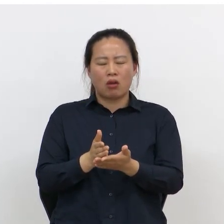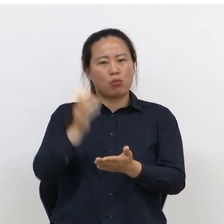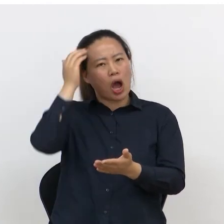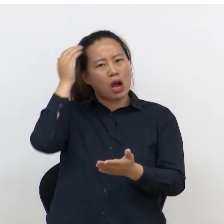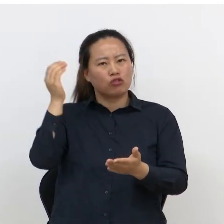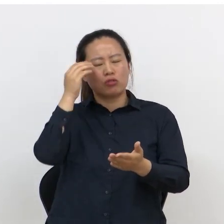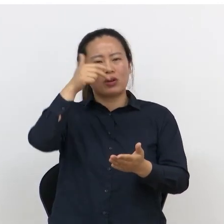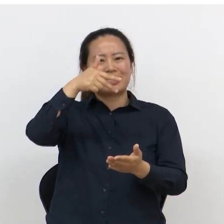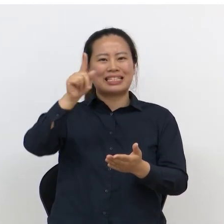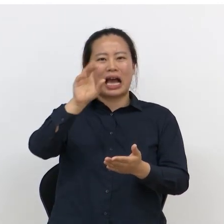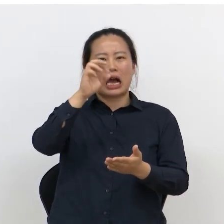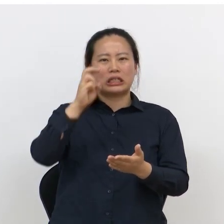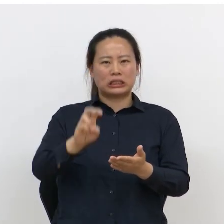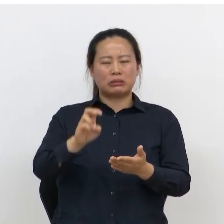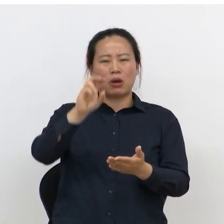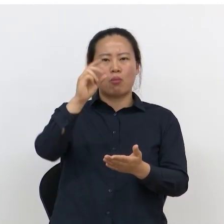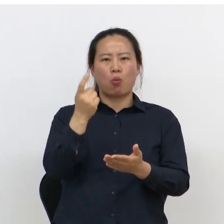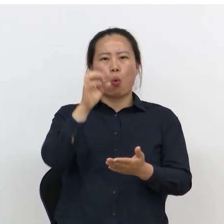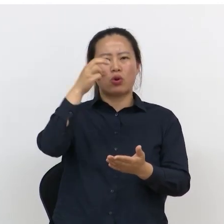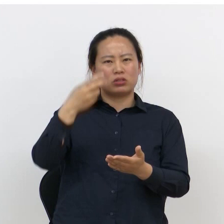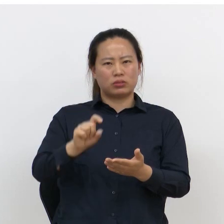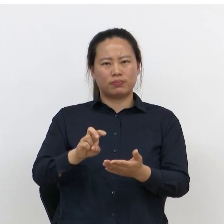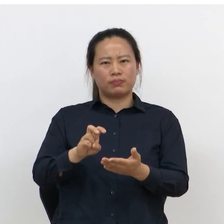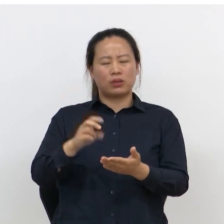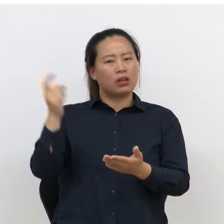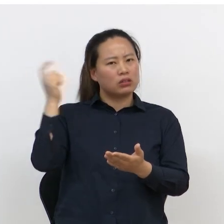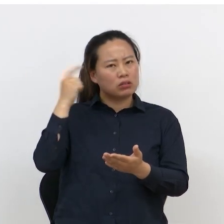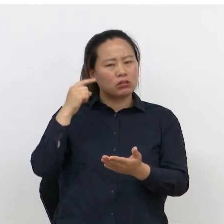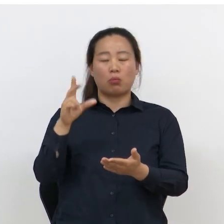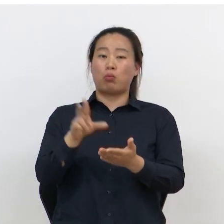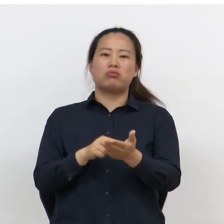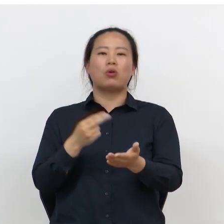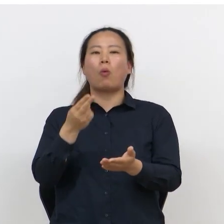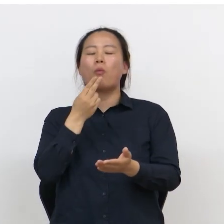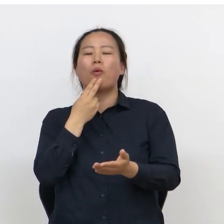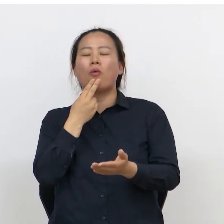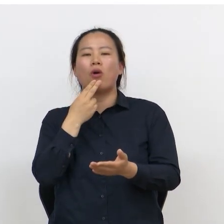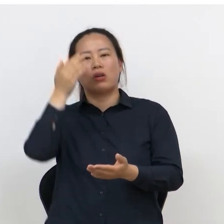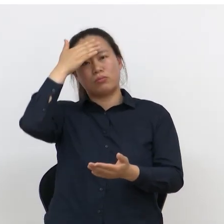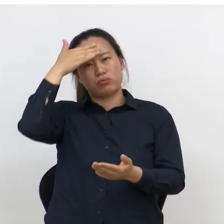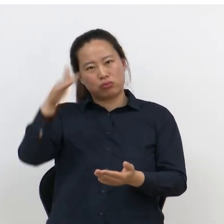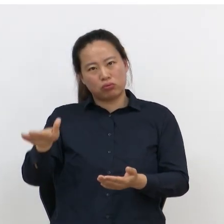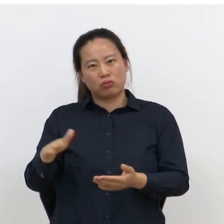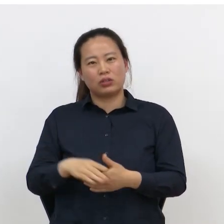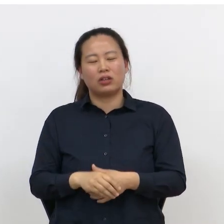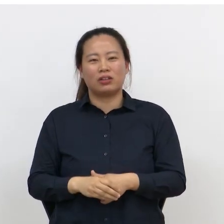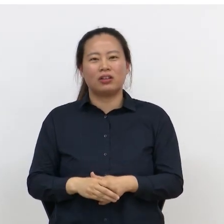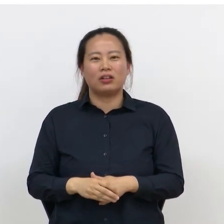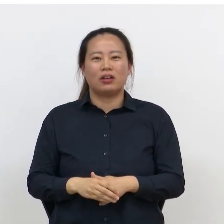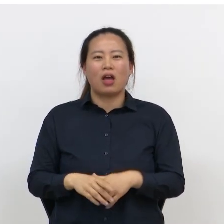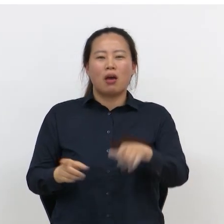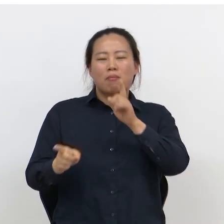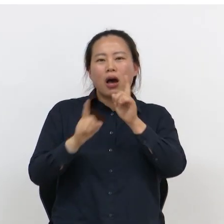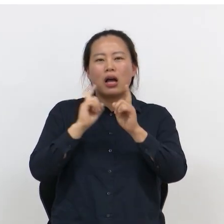자모음, 알파벳 자모음을 알아듣는 데는 크게 부족하지 않다. 아주 다행스러운 일이죠. 그렇게 해서